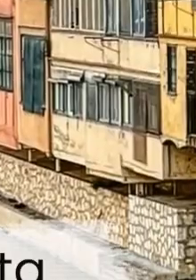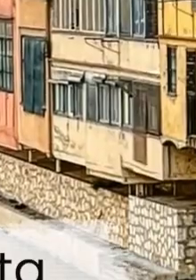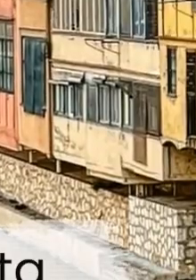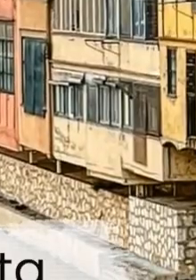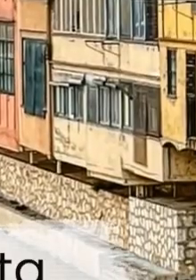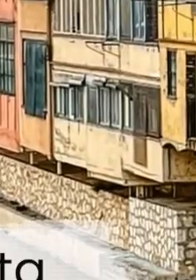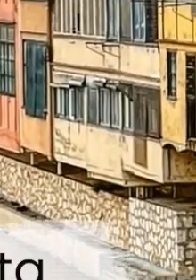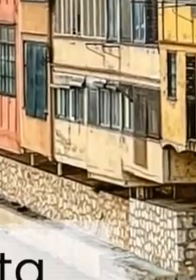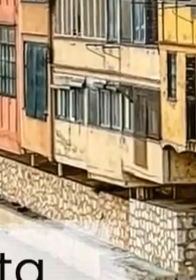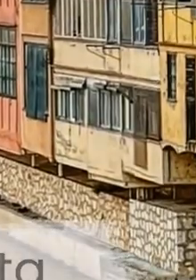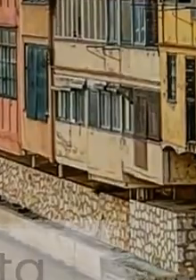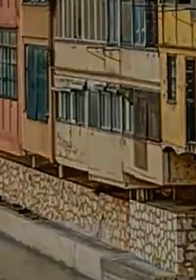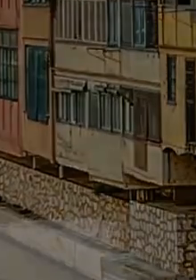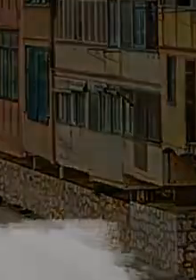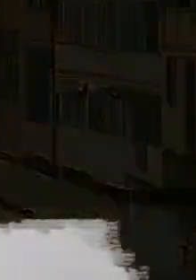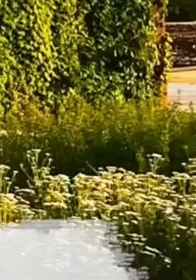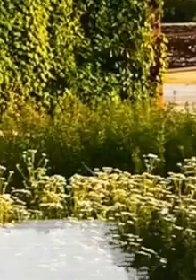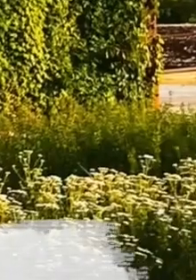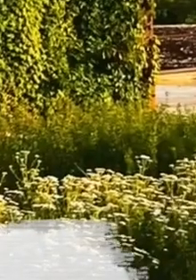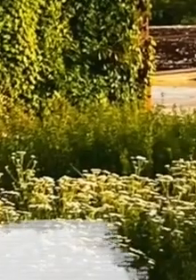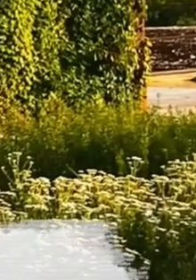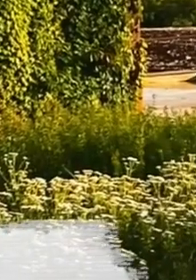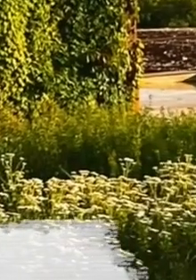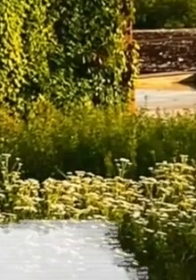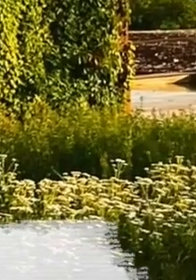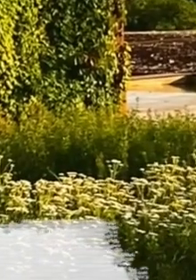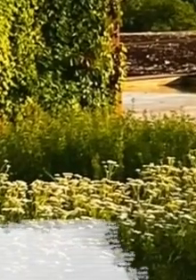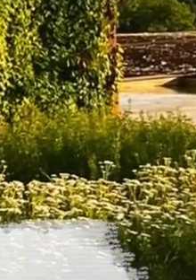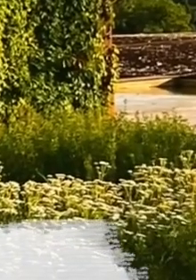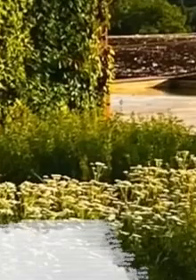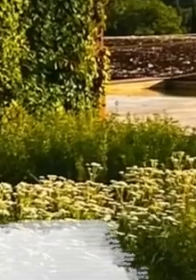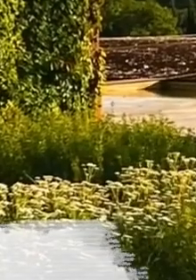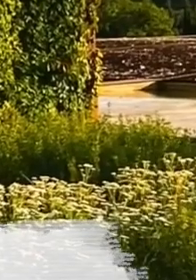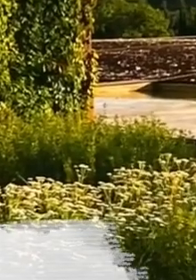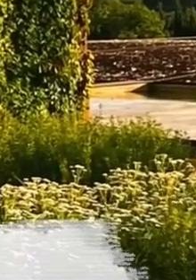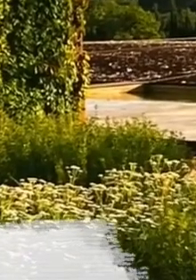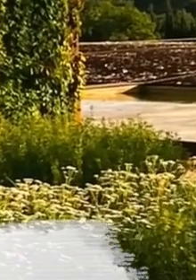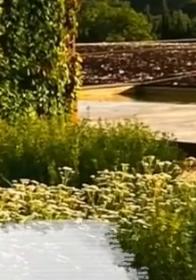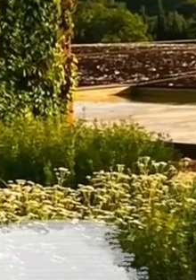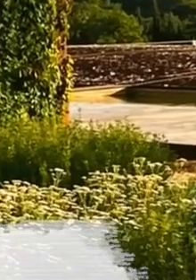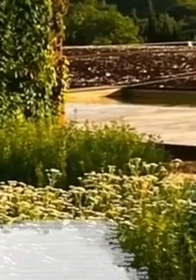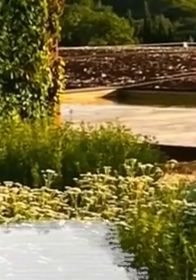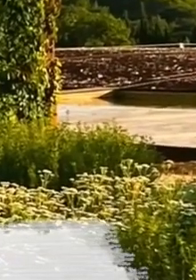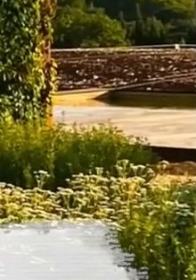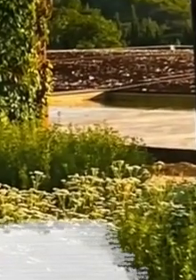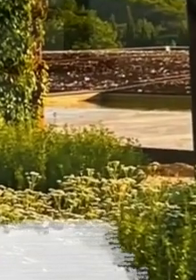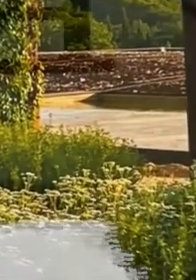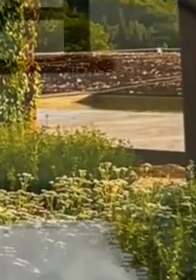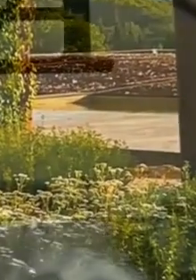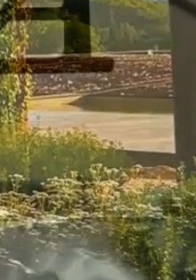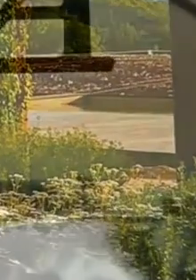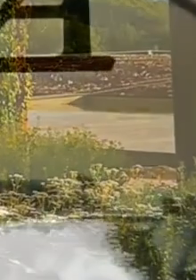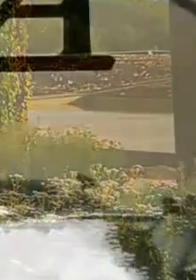einen derartigen Preis gewonnen. Das liegt wahrscheinlich auch daran, dass ich mich nie aktiv an Ausschreibungen beteiligt